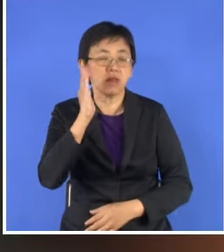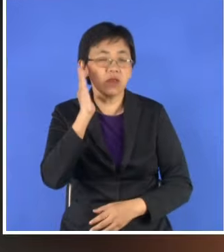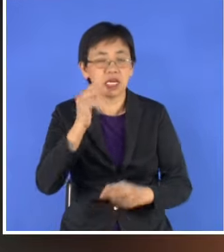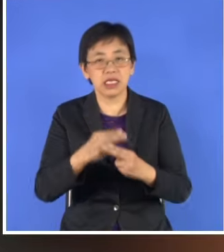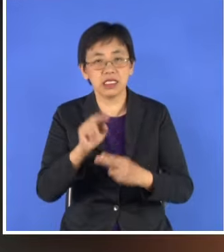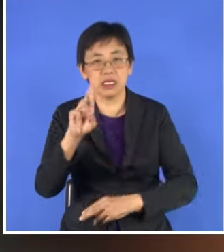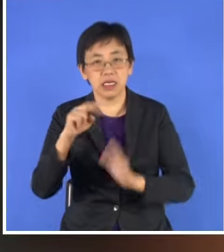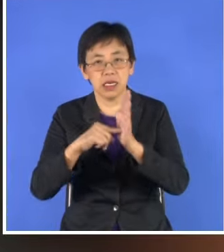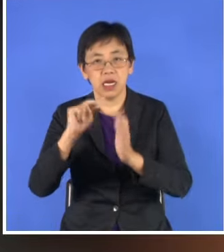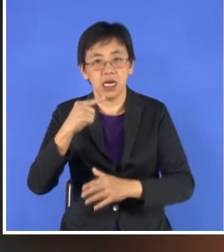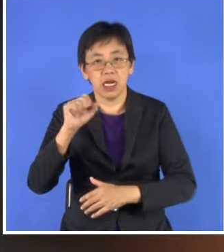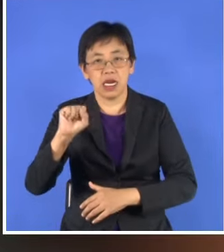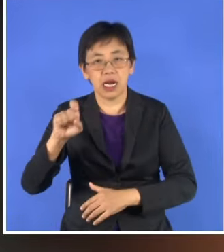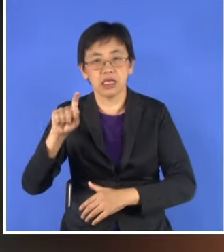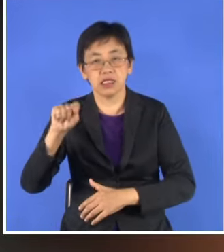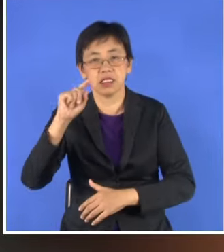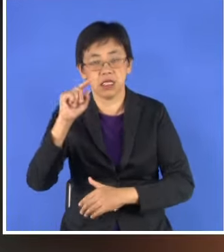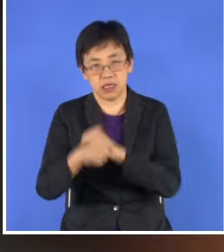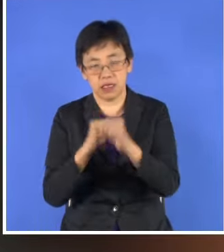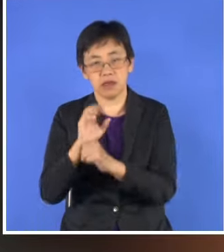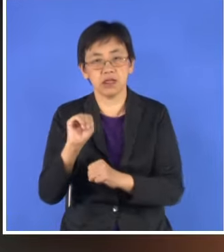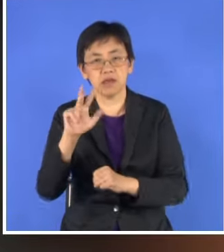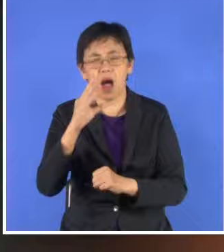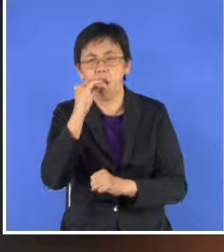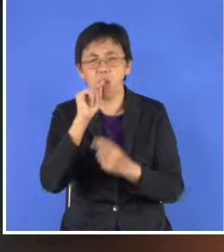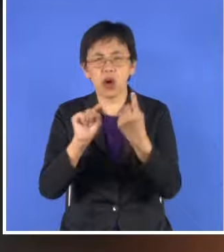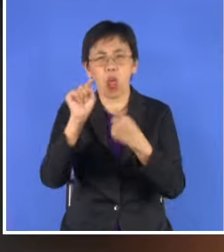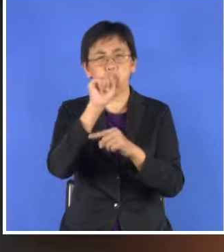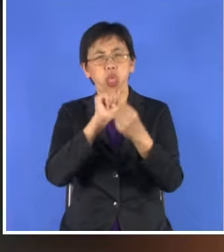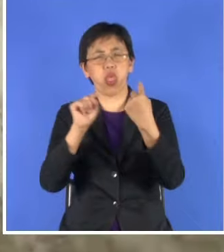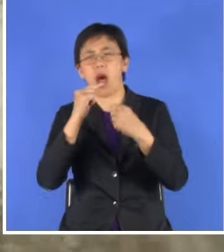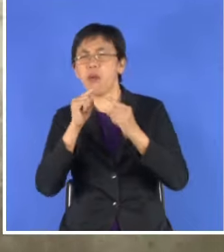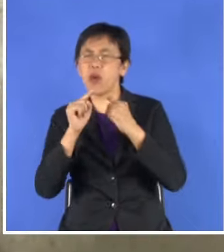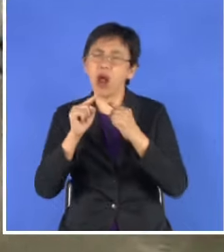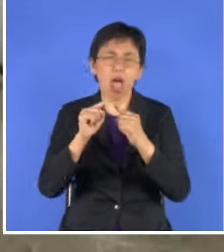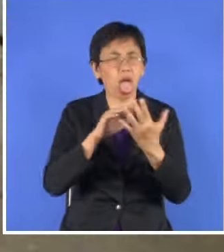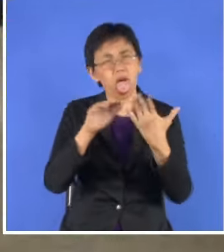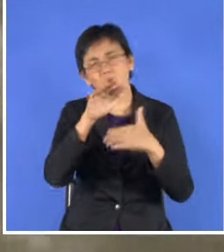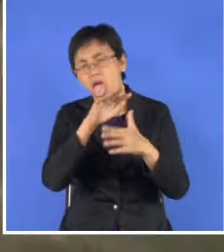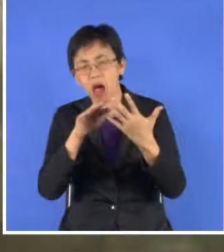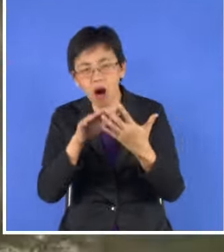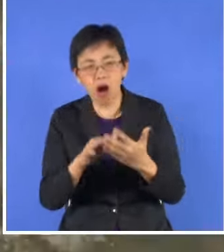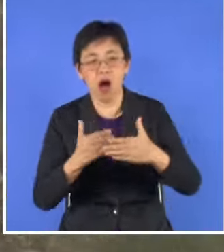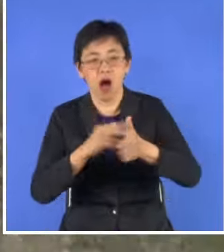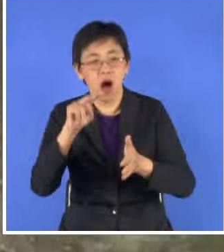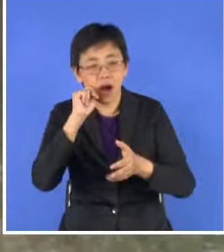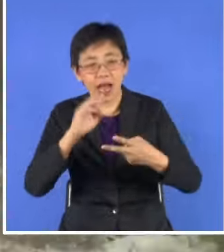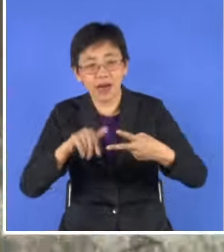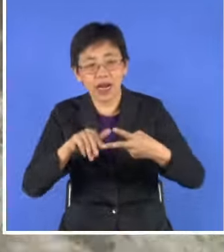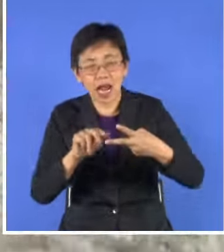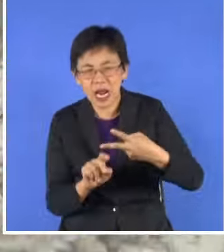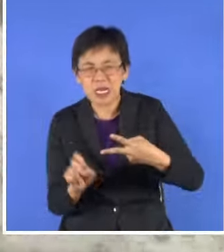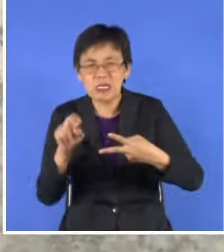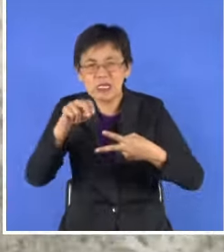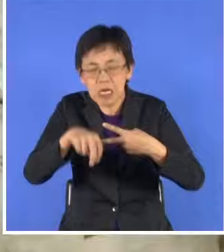เผื่อนอายุ 43ปีค่ะก็ให้การวกวนไม่ค่อยรู้เรื่องรับสารภาพบอกว่าปีนเข้าทางห้องน้ำชั้นล่างเพื่อจะไปลักสาย